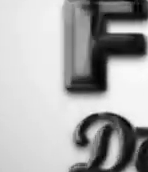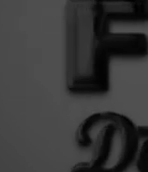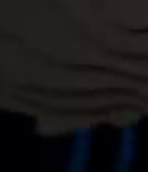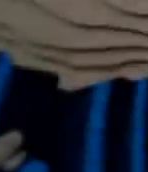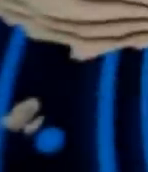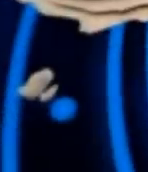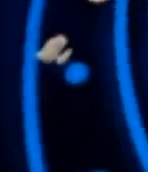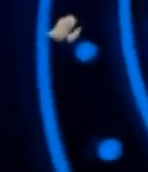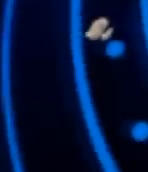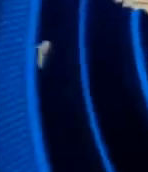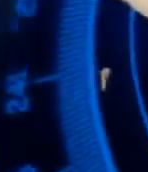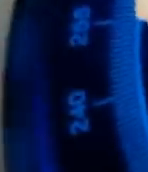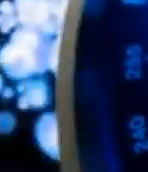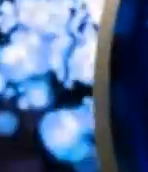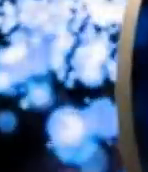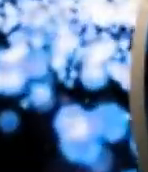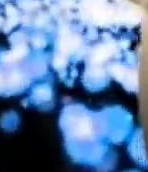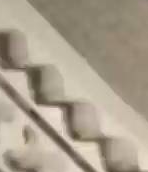की धड़कन.